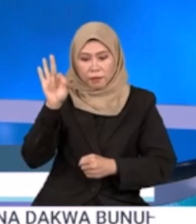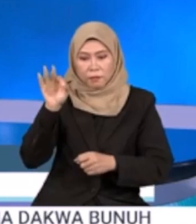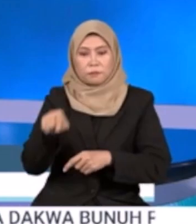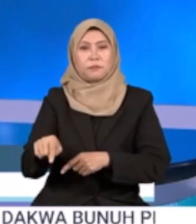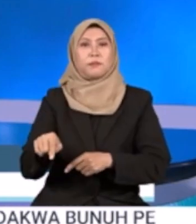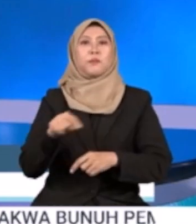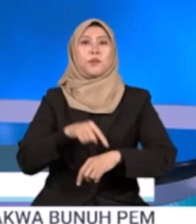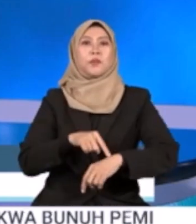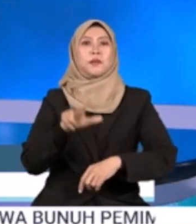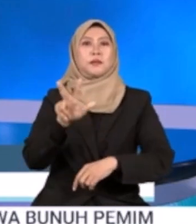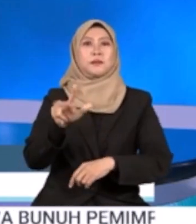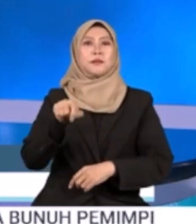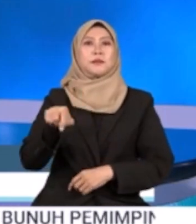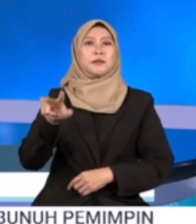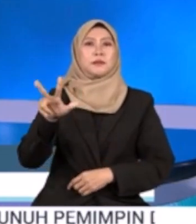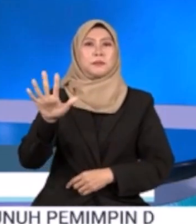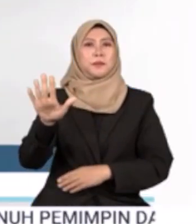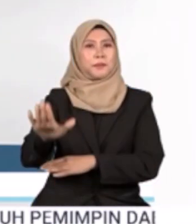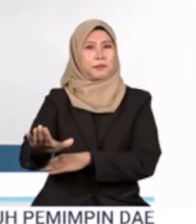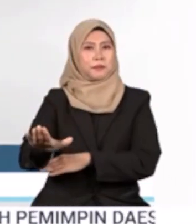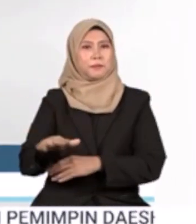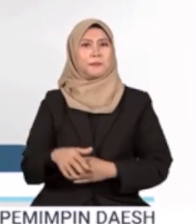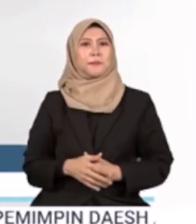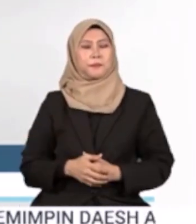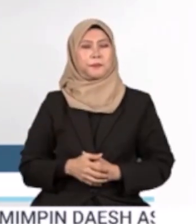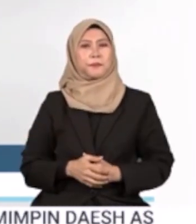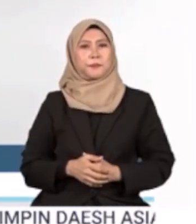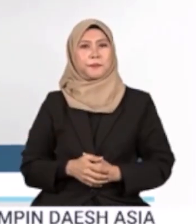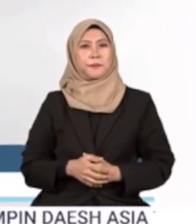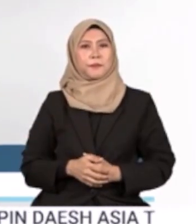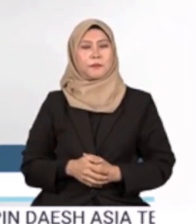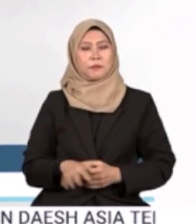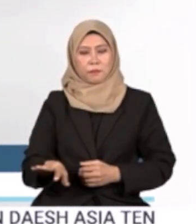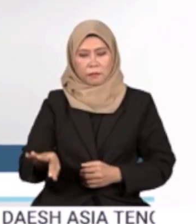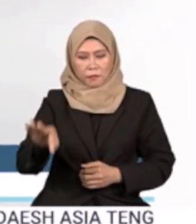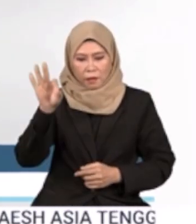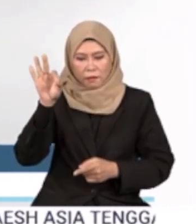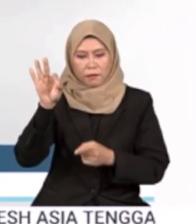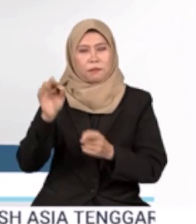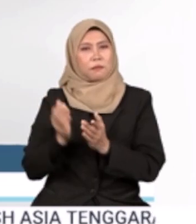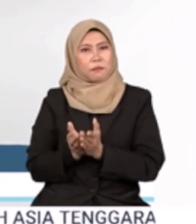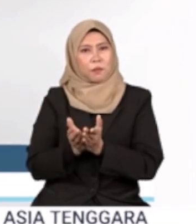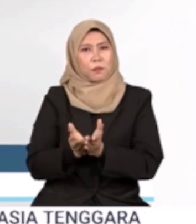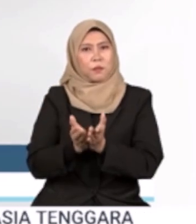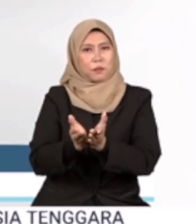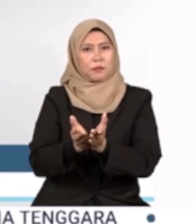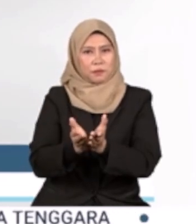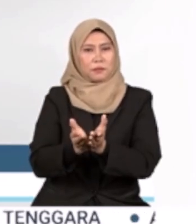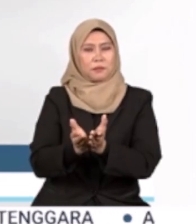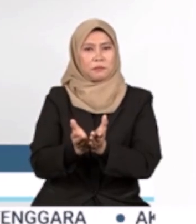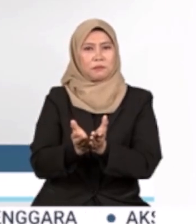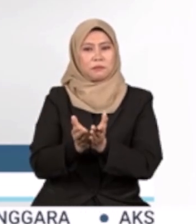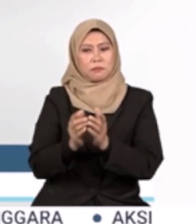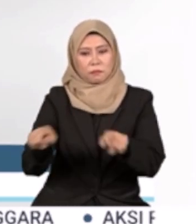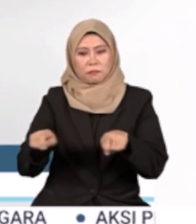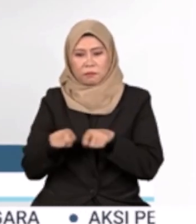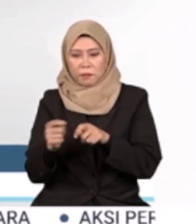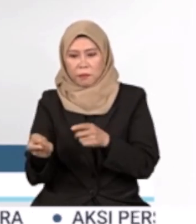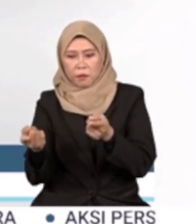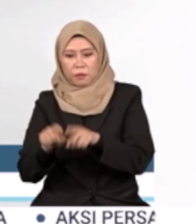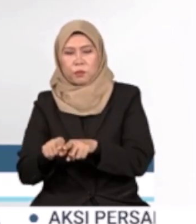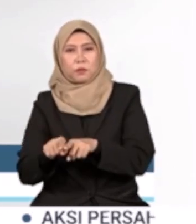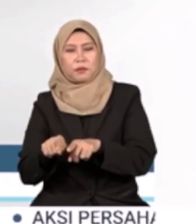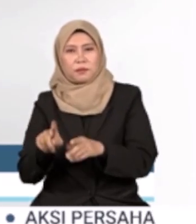335 petang susulan penemuan itu bot peronda benteng 06 digerakkan ke lokasi